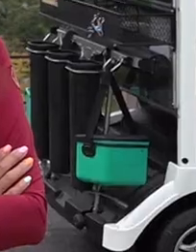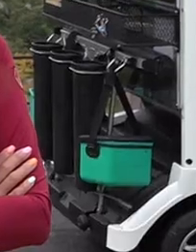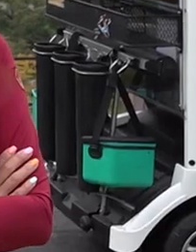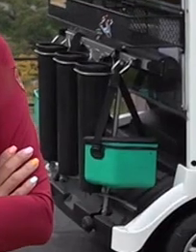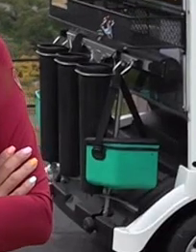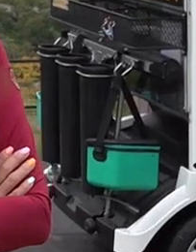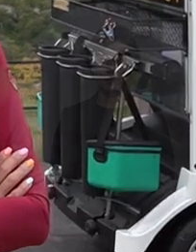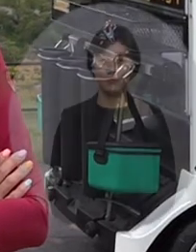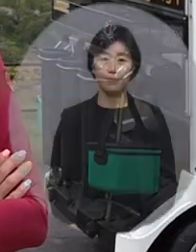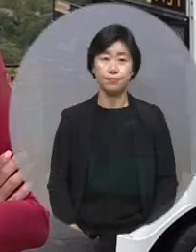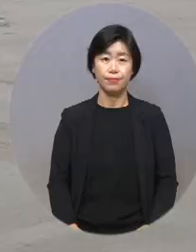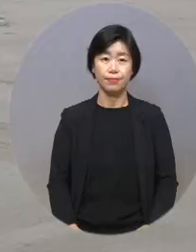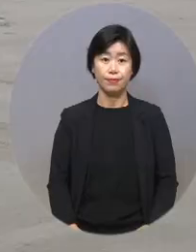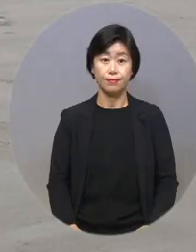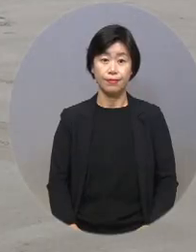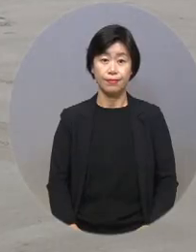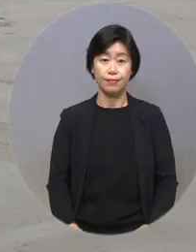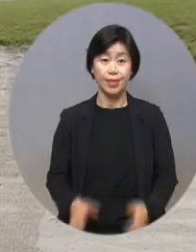오, 나이스!